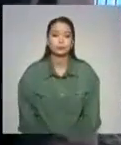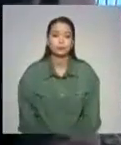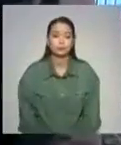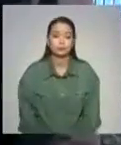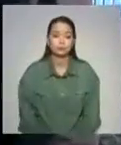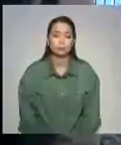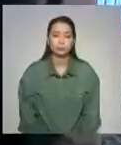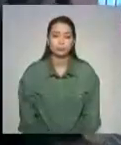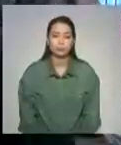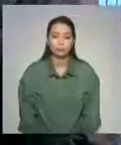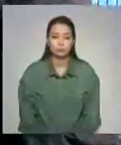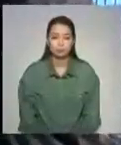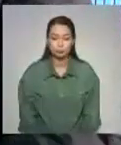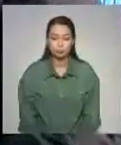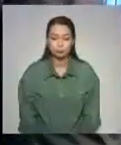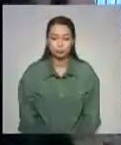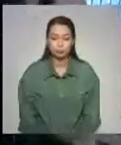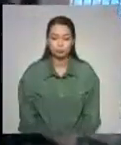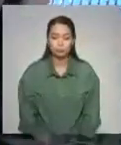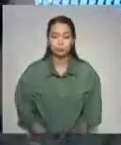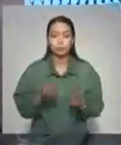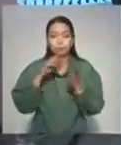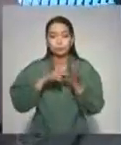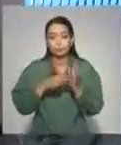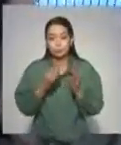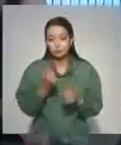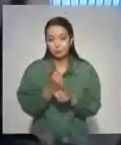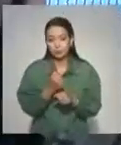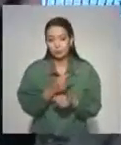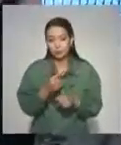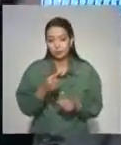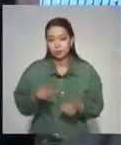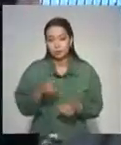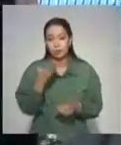проект дефектовку делали, смотрели дорогу?